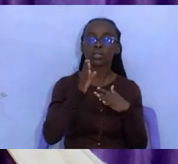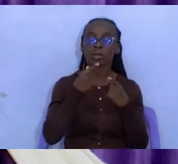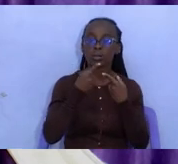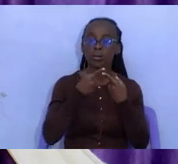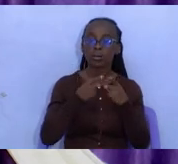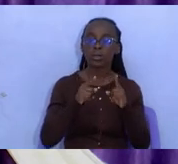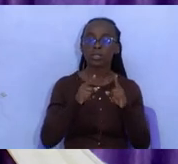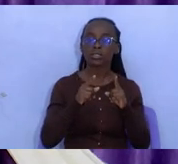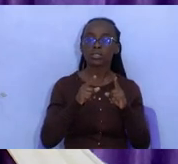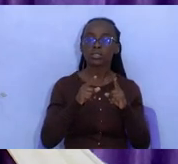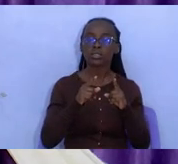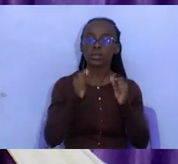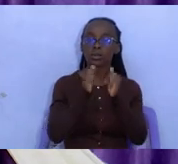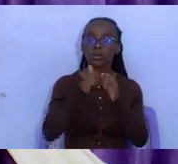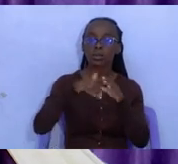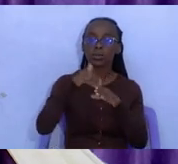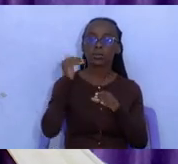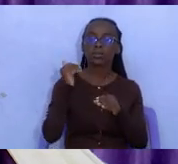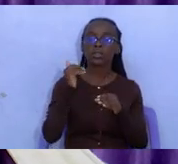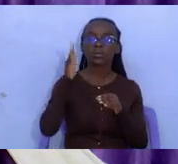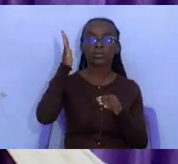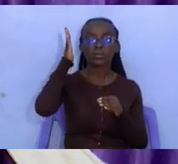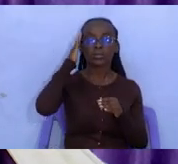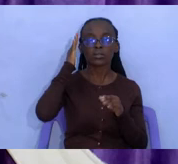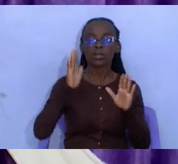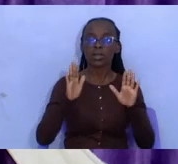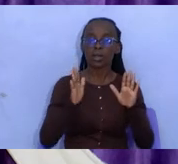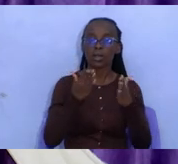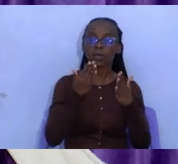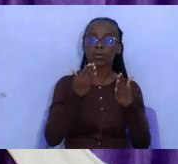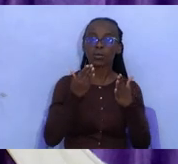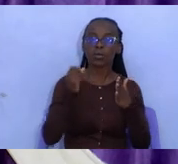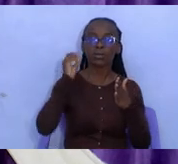lakini wamemtafuta bila kujua vile inafaa.